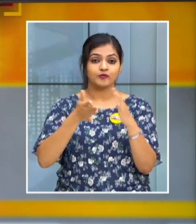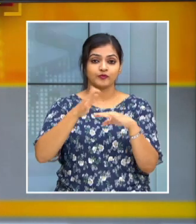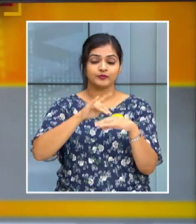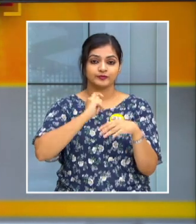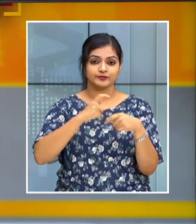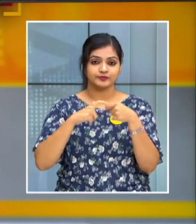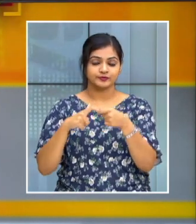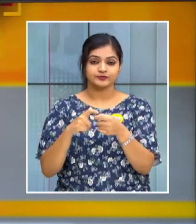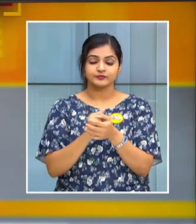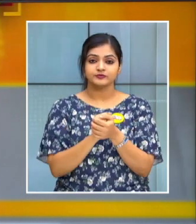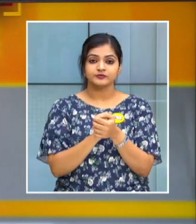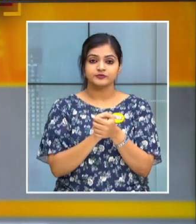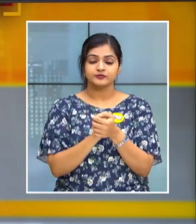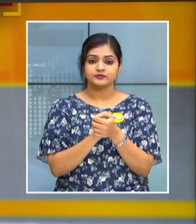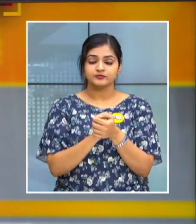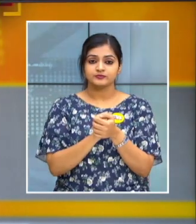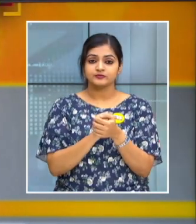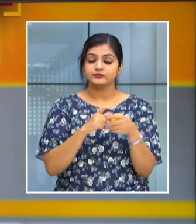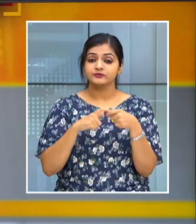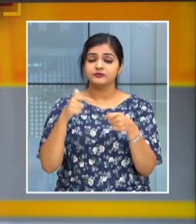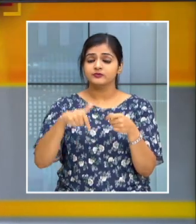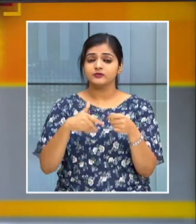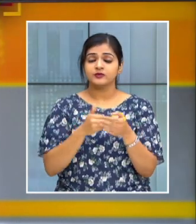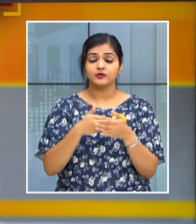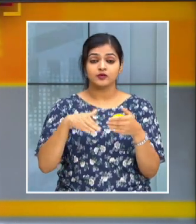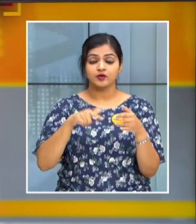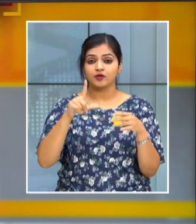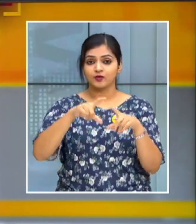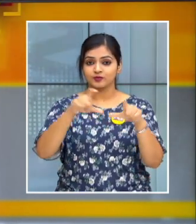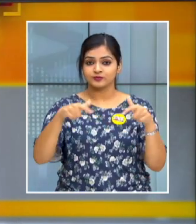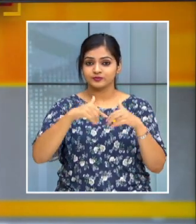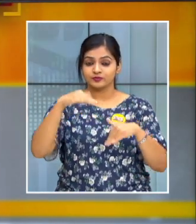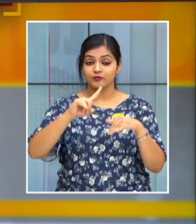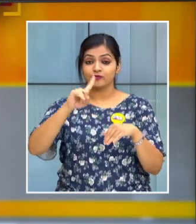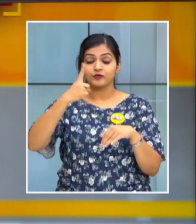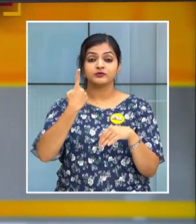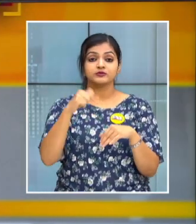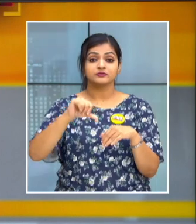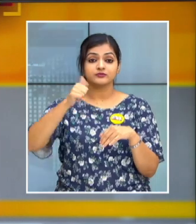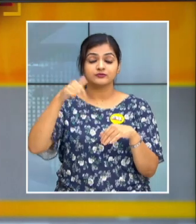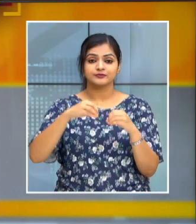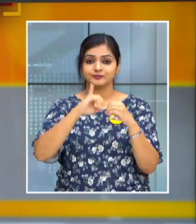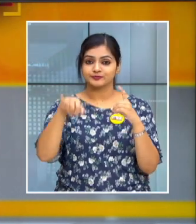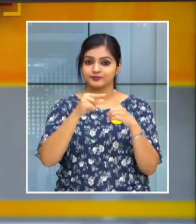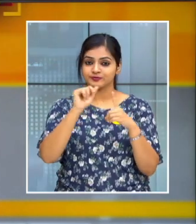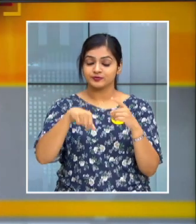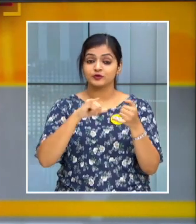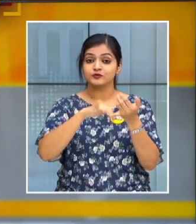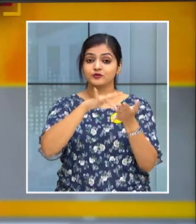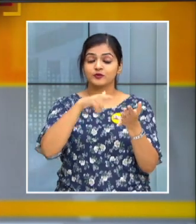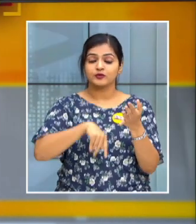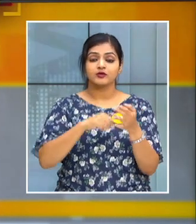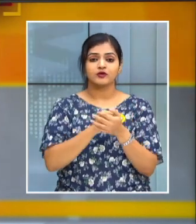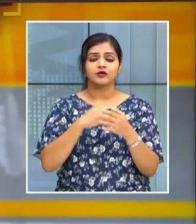നിന്ന് വിവരങ്ങൾ നൽകാനുണ്ട്. ശ്രീനാഥ്, ഈ ലോക്സഭാ തെരഞ്ഞെടുപ്പിലെ ആദ്യ ജയം BJPക്കാണ്. സൂറത്തിലെ BJP